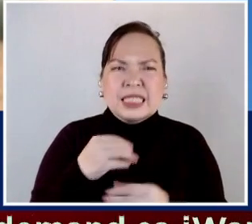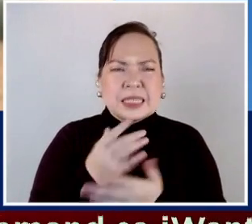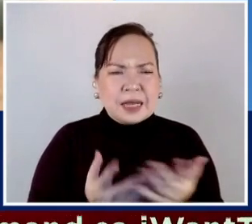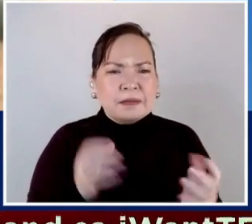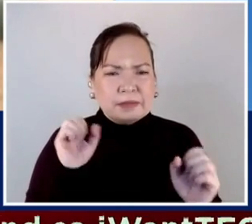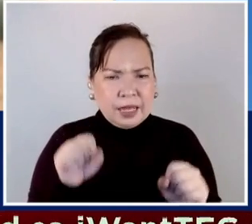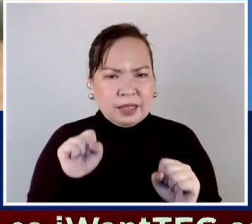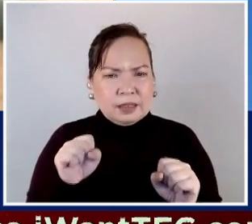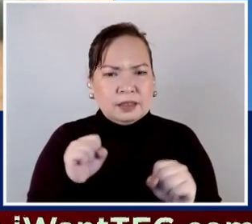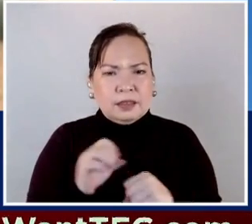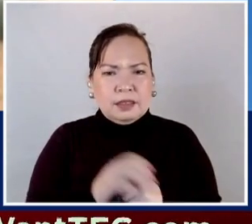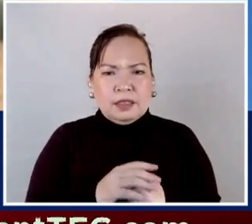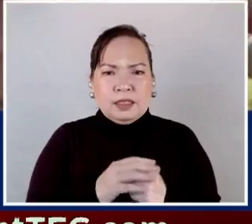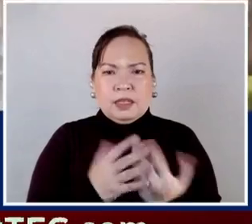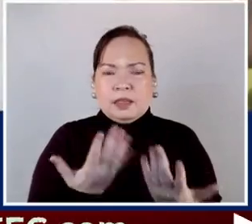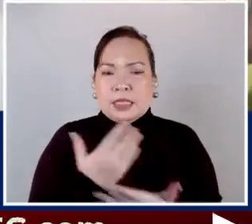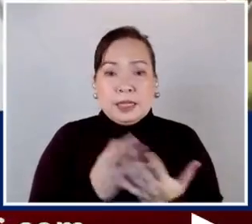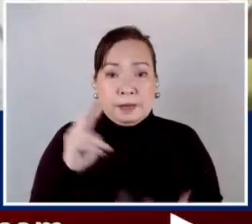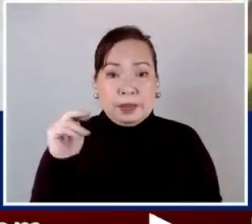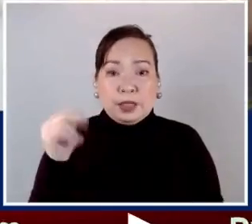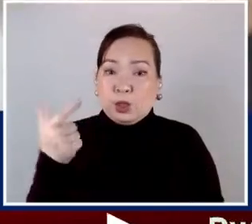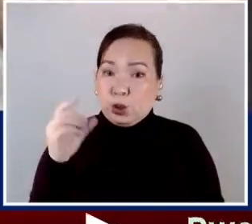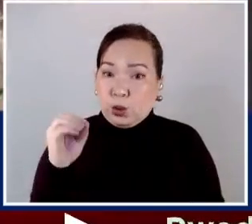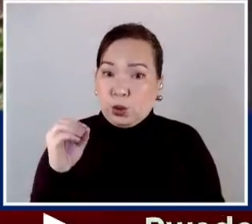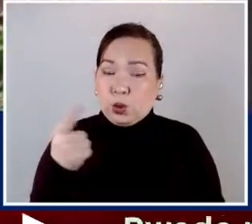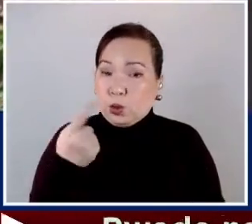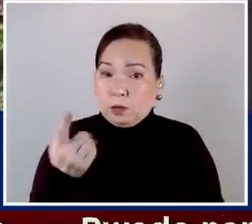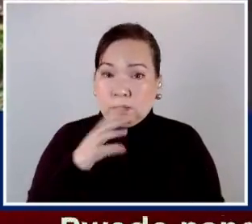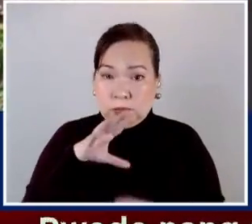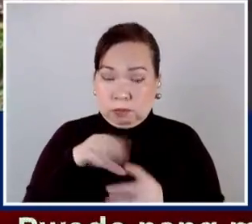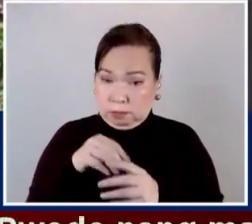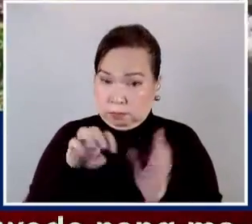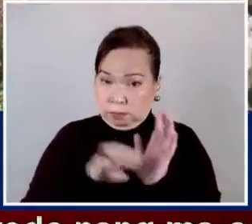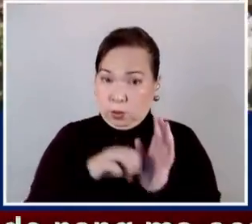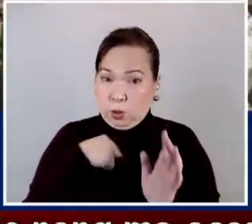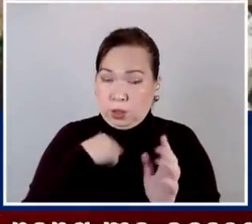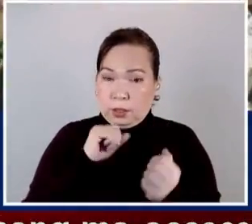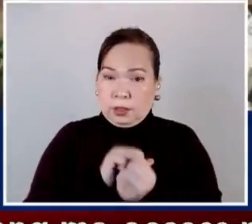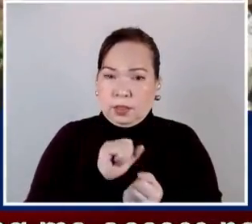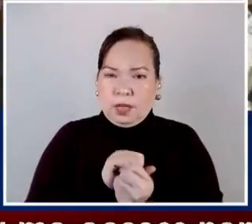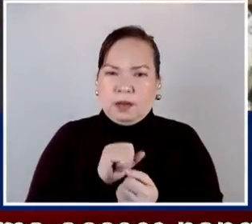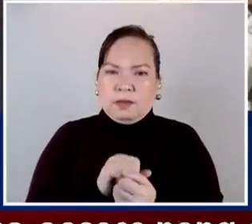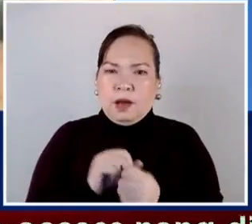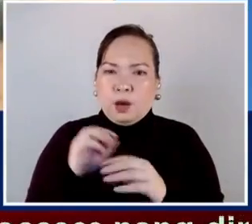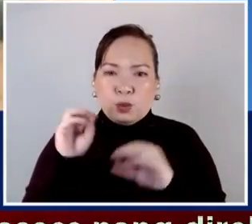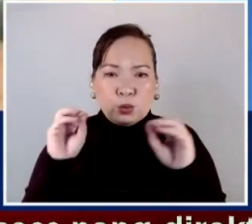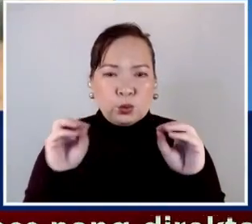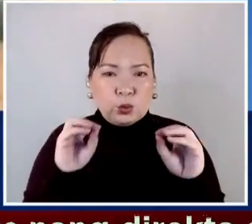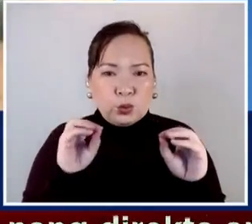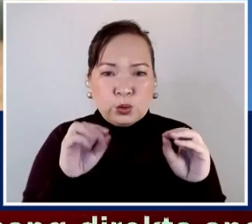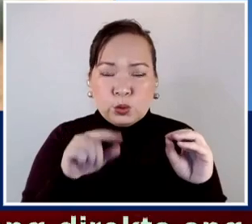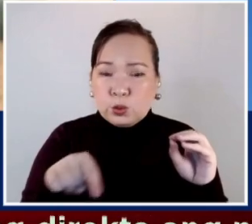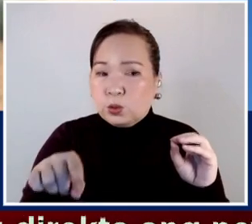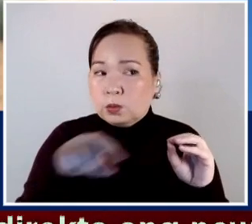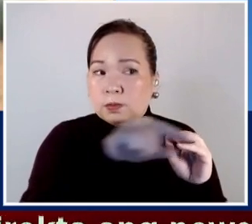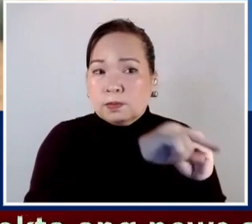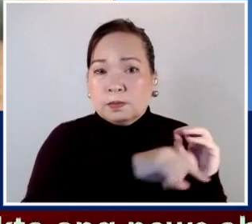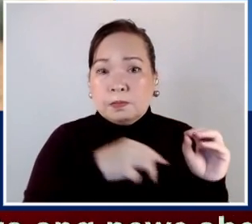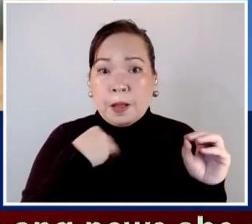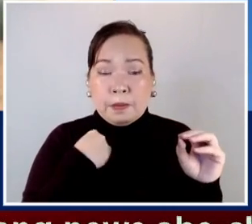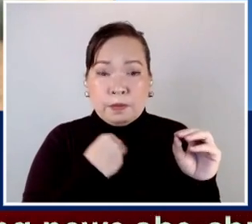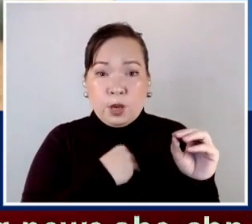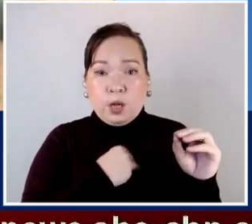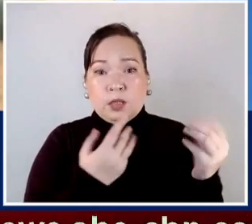sa non-profit organization na kinababilangan ko, we've been coaching, saka tinutulungan namin yung mga grupo na ito